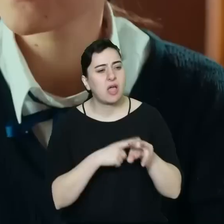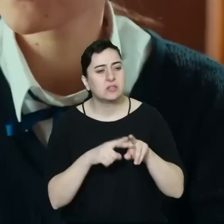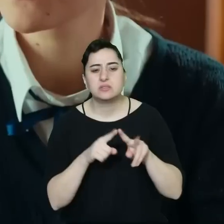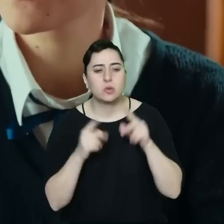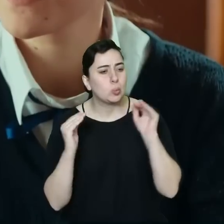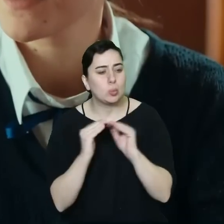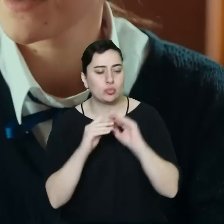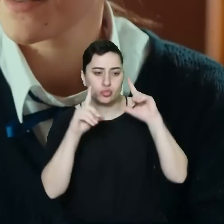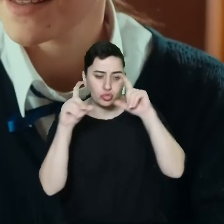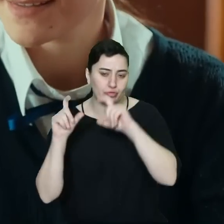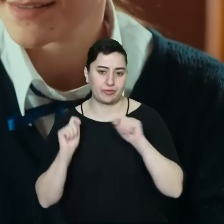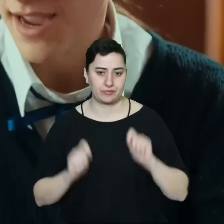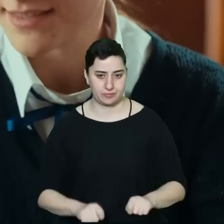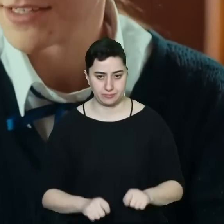çek.